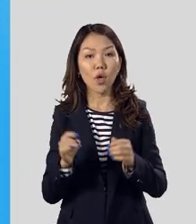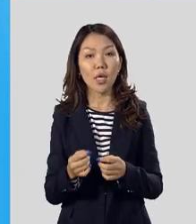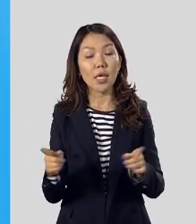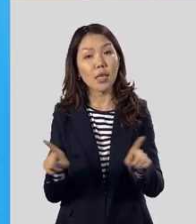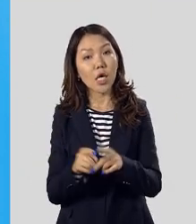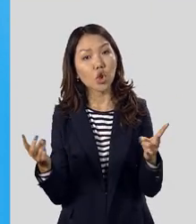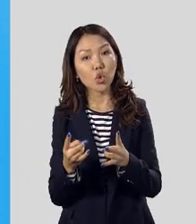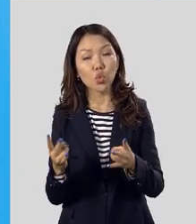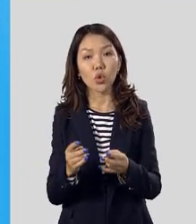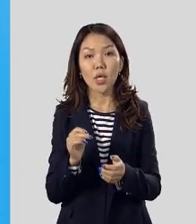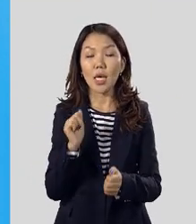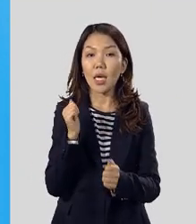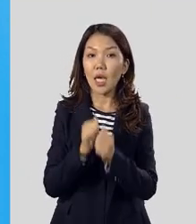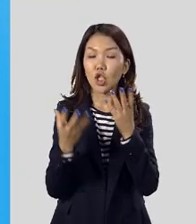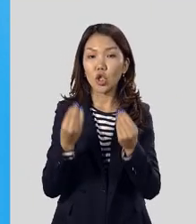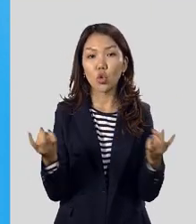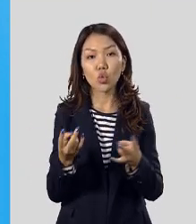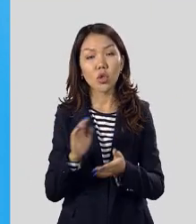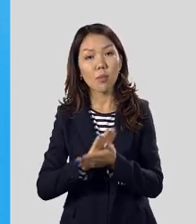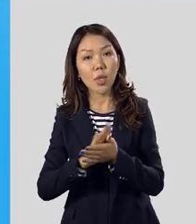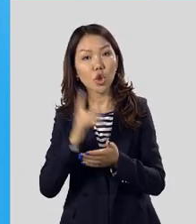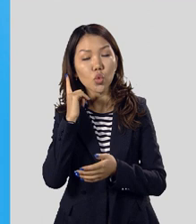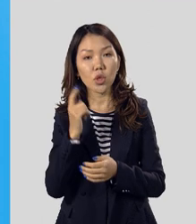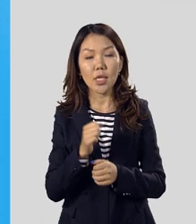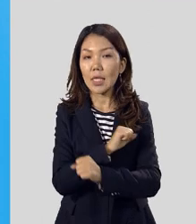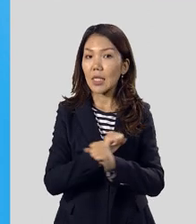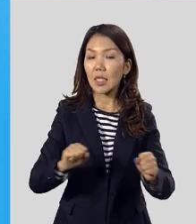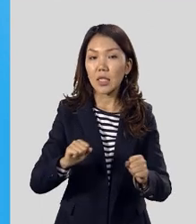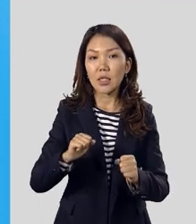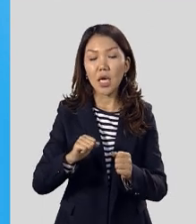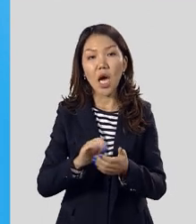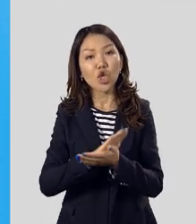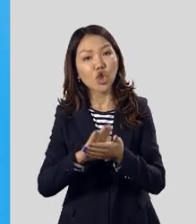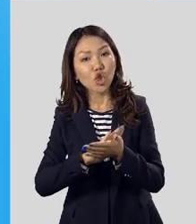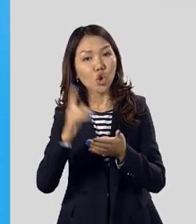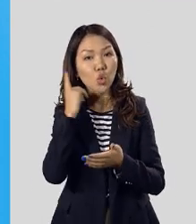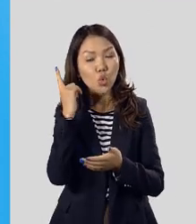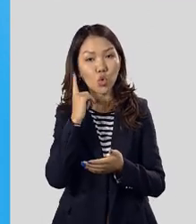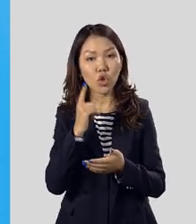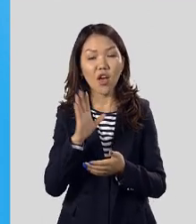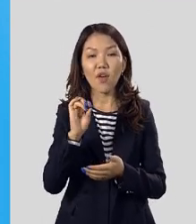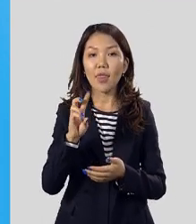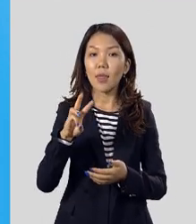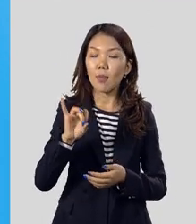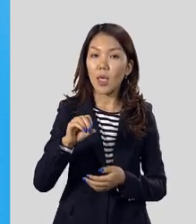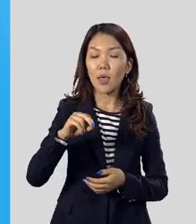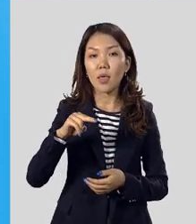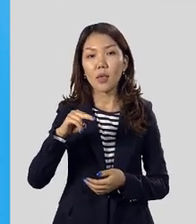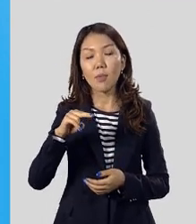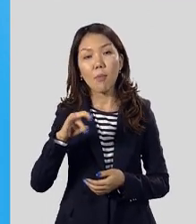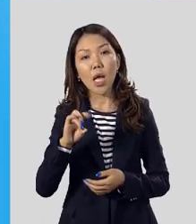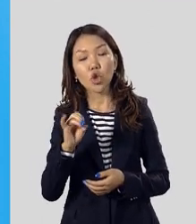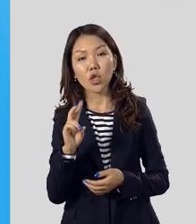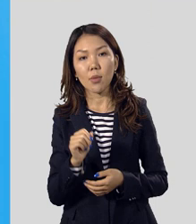день. Ребята, запомните, что нельзя чистить уши ватными палочками. Нельзя засовывать в ухо